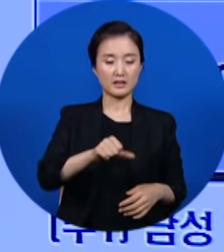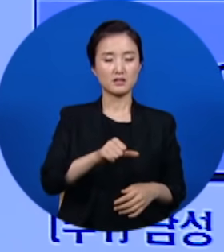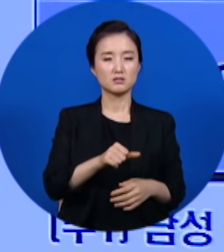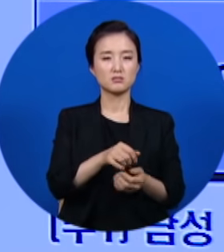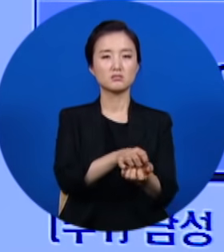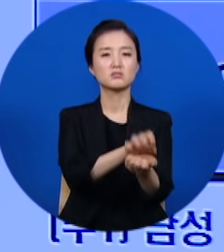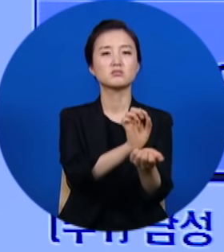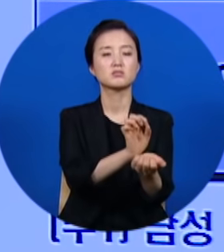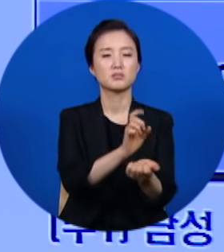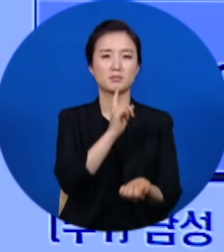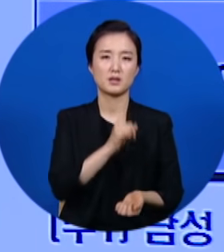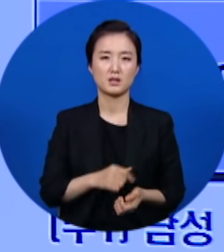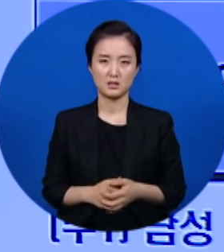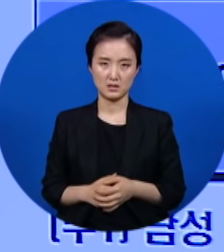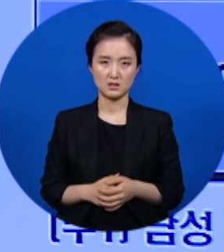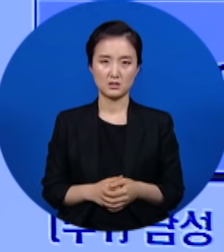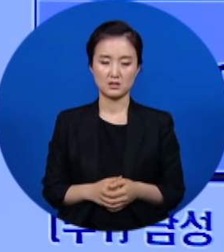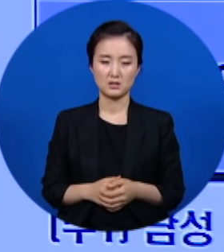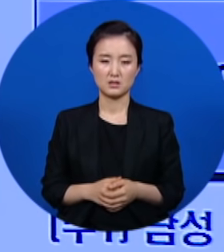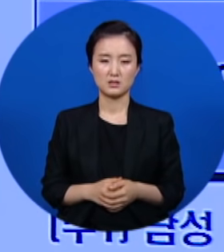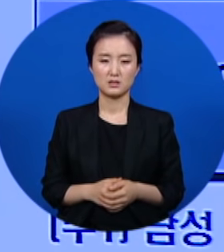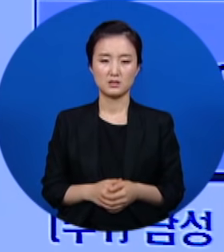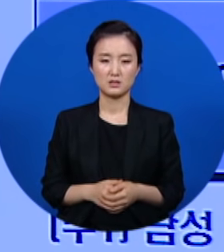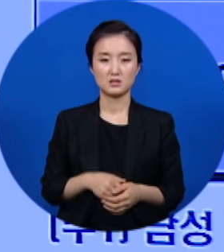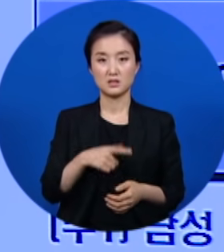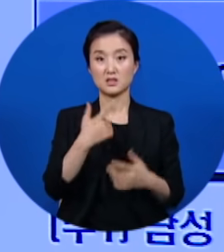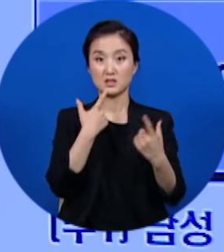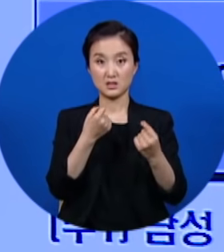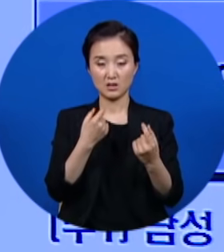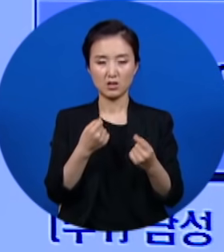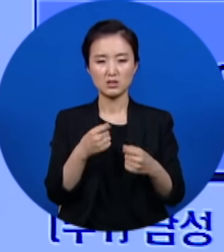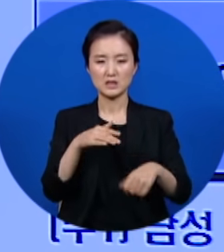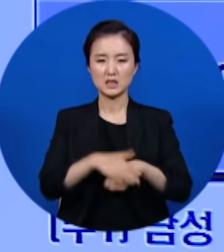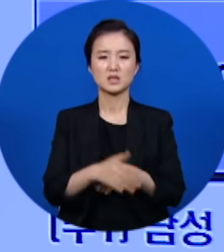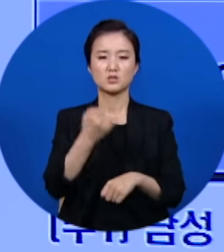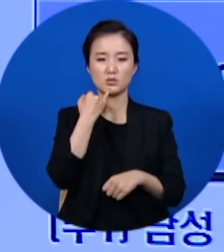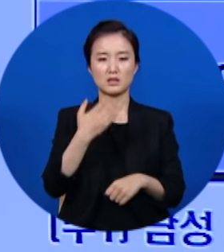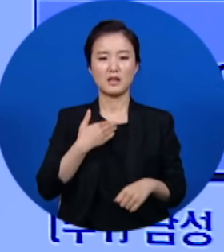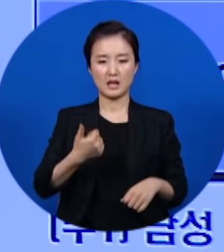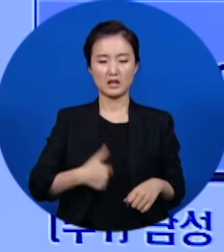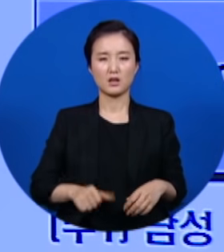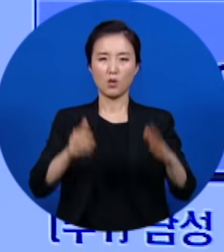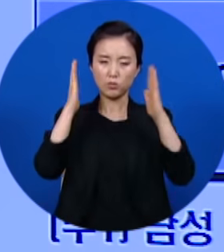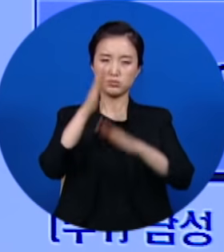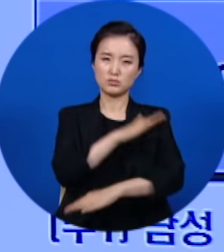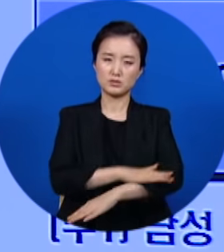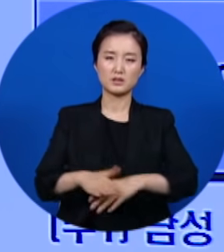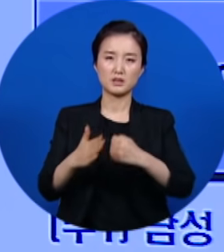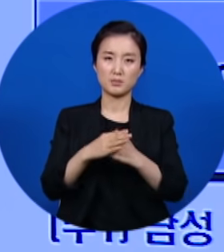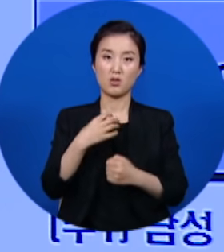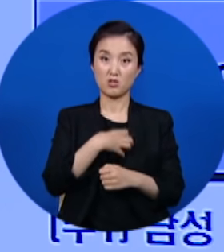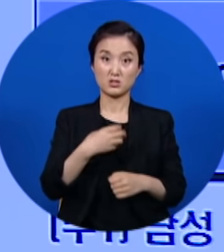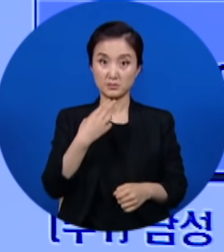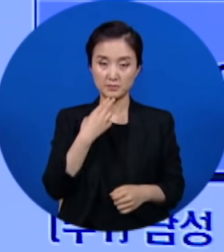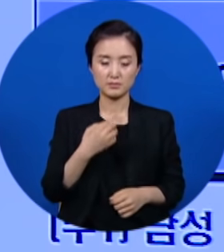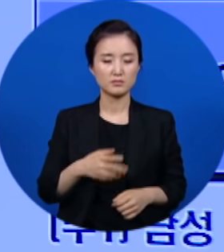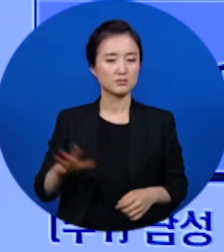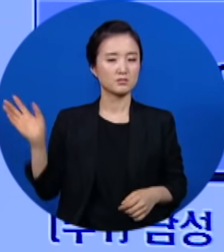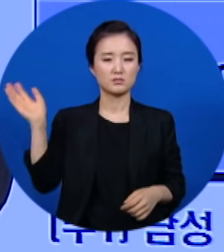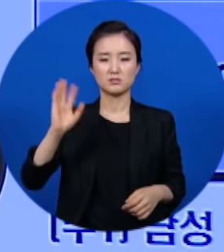그랬더니 오늘 강 의장의 섰던 어머니가 뭐라고 하냐면 그렇게 해서라도 내 아들은 요 공부 잘하니까 걱정 없어요 천만의